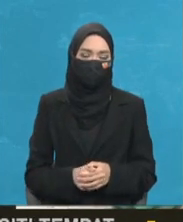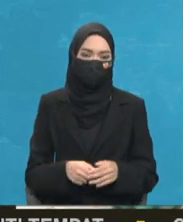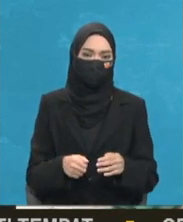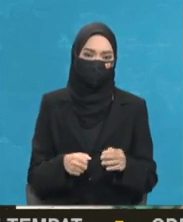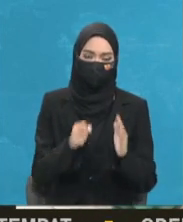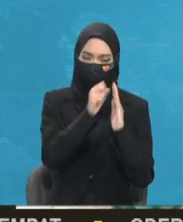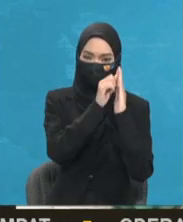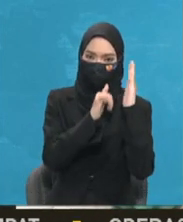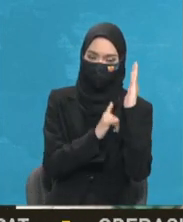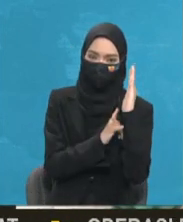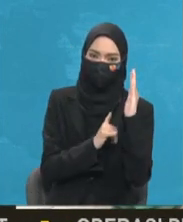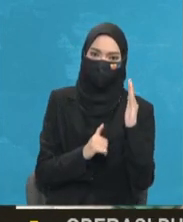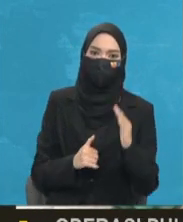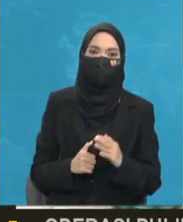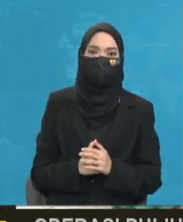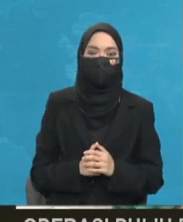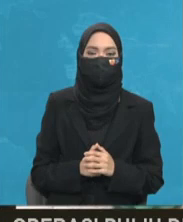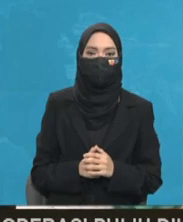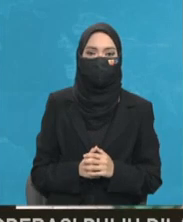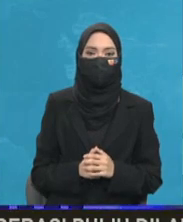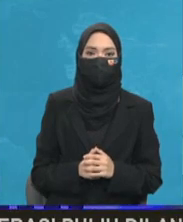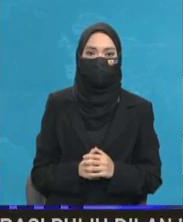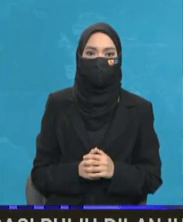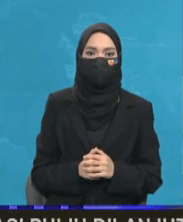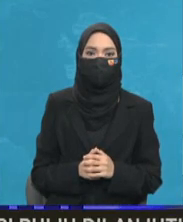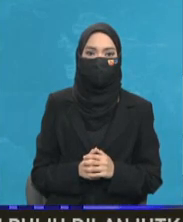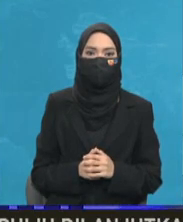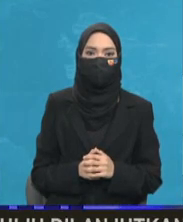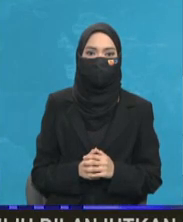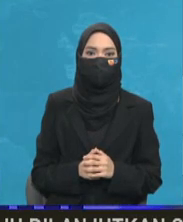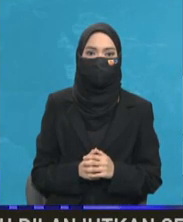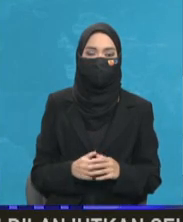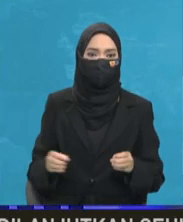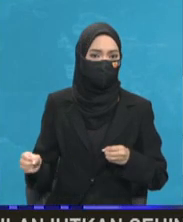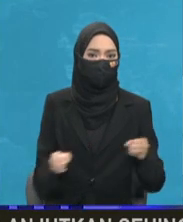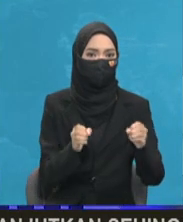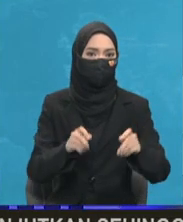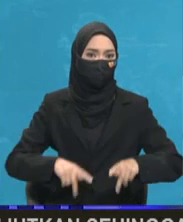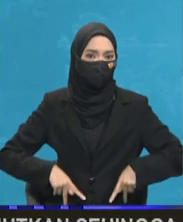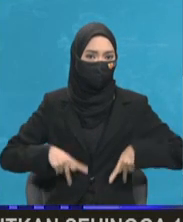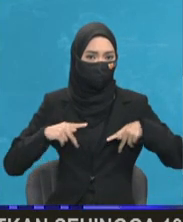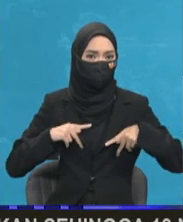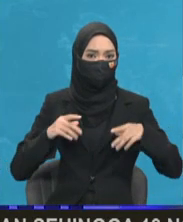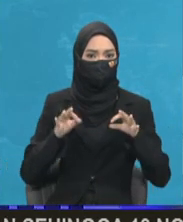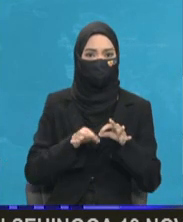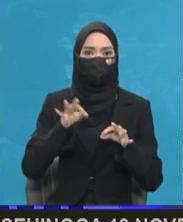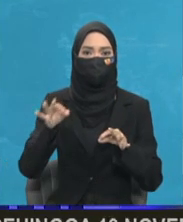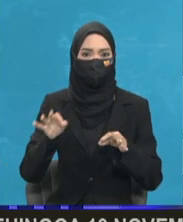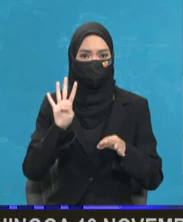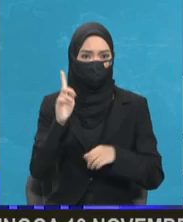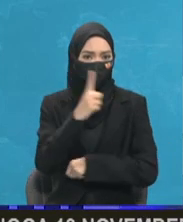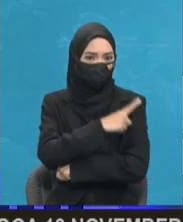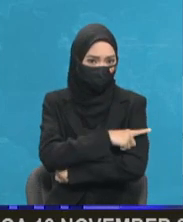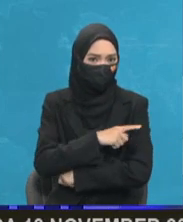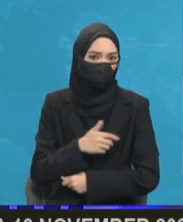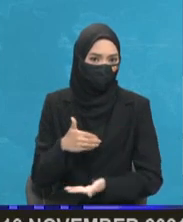pengasahan perubatan yang diberikan Hai operasi pulih akan dilanjutkan selama empat hari lagi